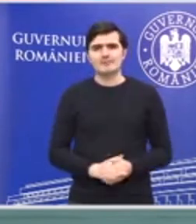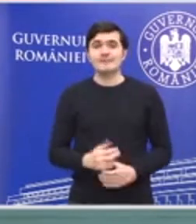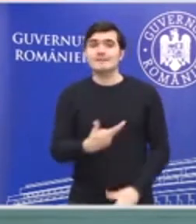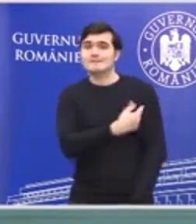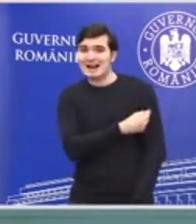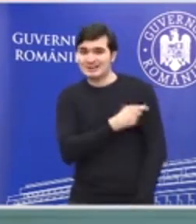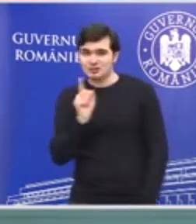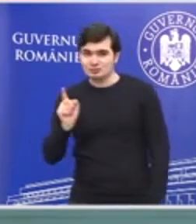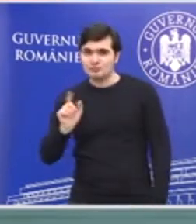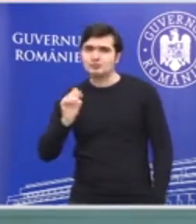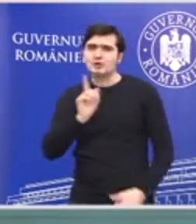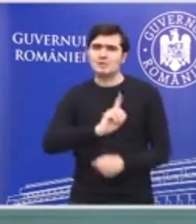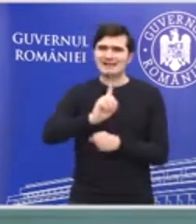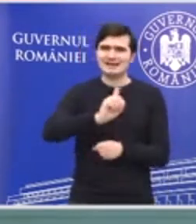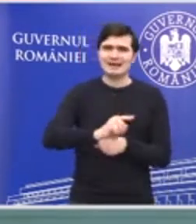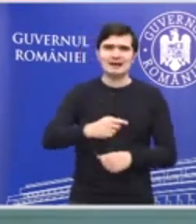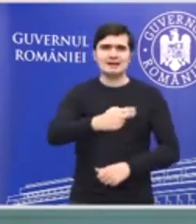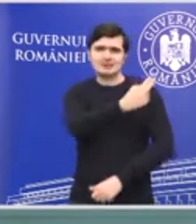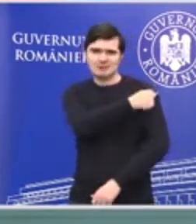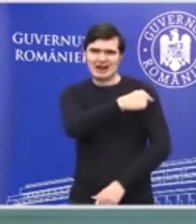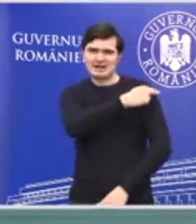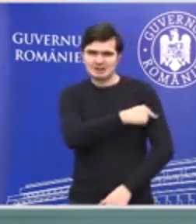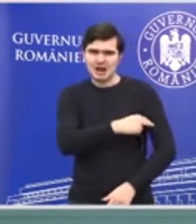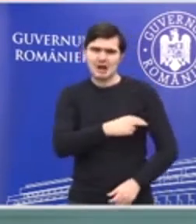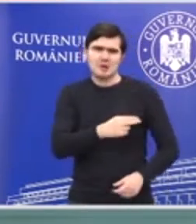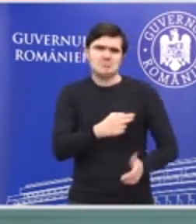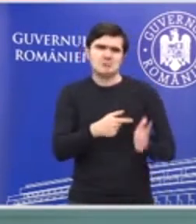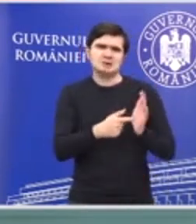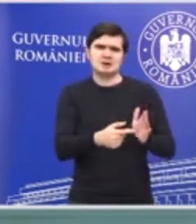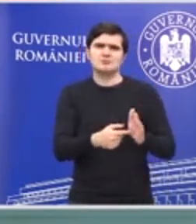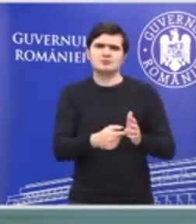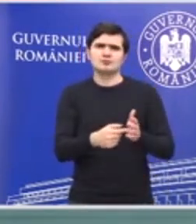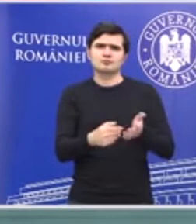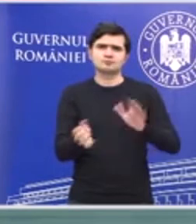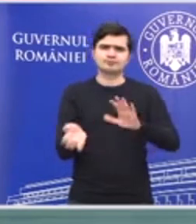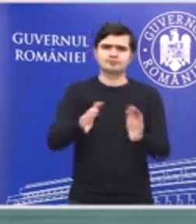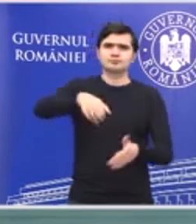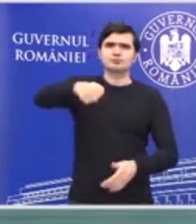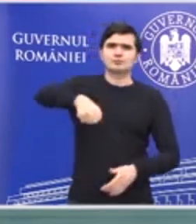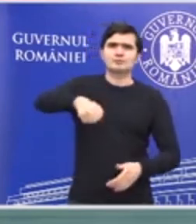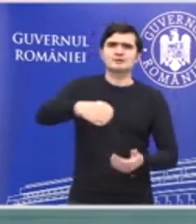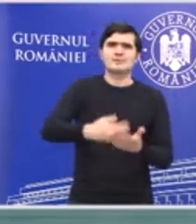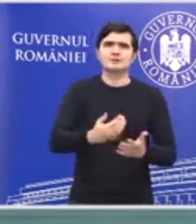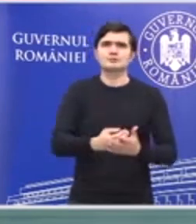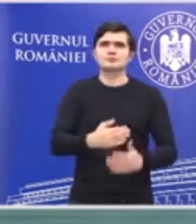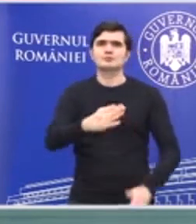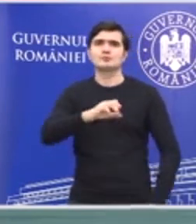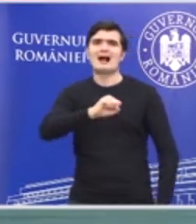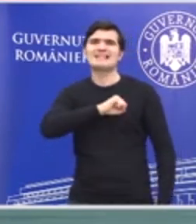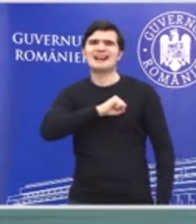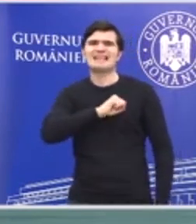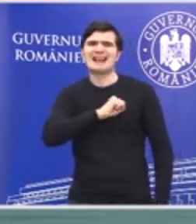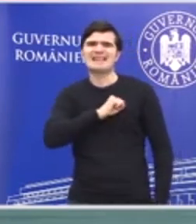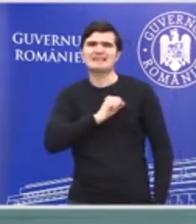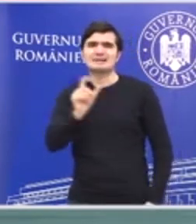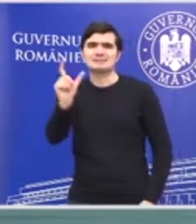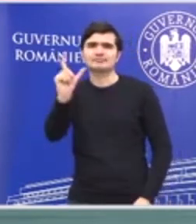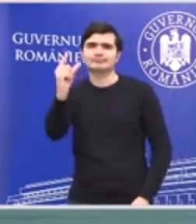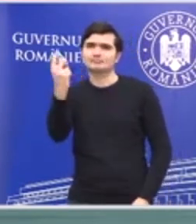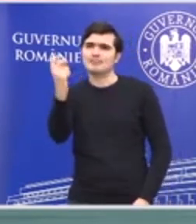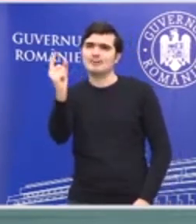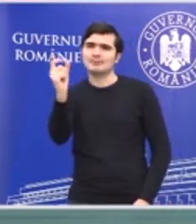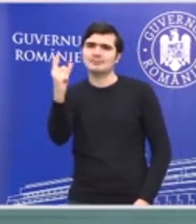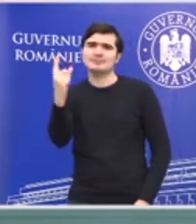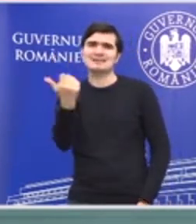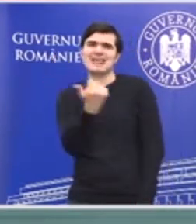Vaccinurile și materialele sanitare, inclusiv trusele de adrenalină preumplute, seringile preumplute de adrenalină,